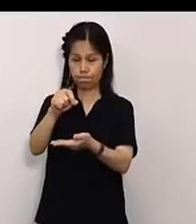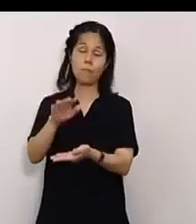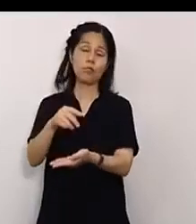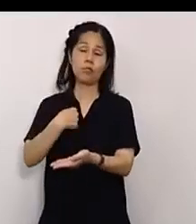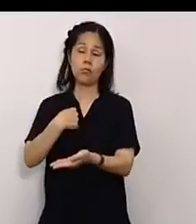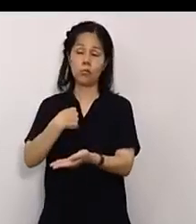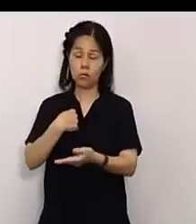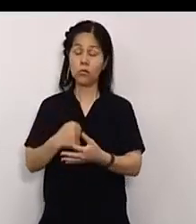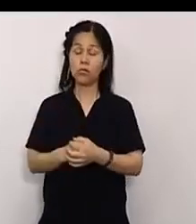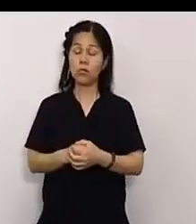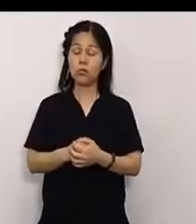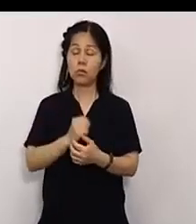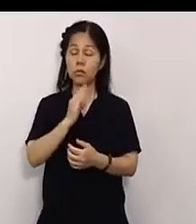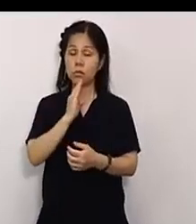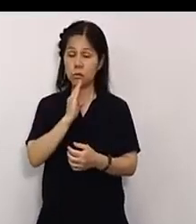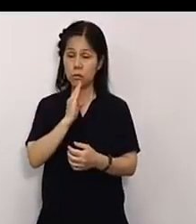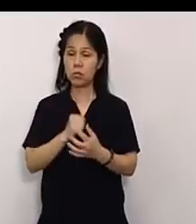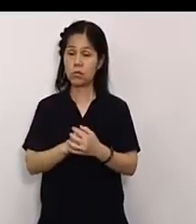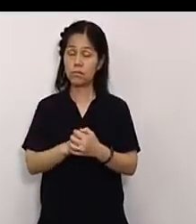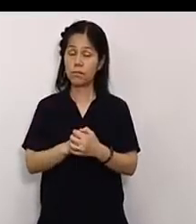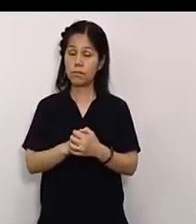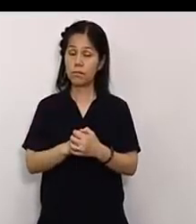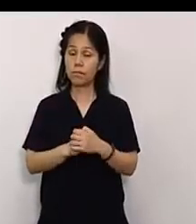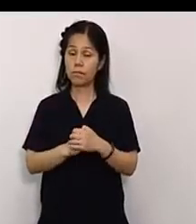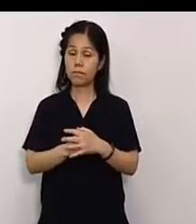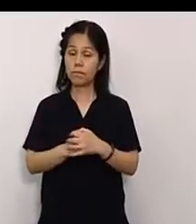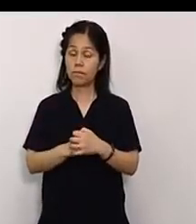ね。実は